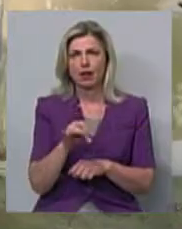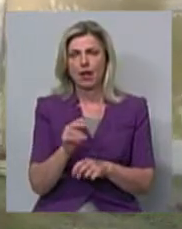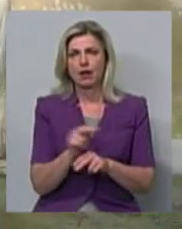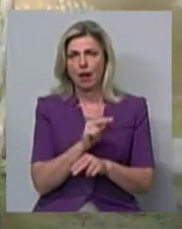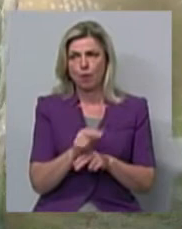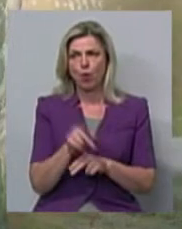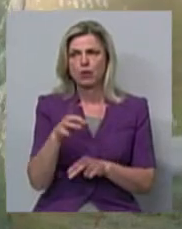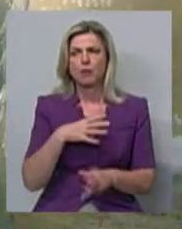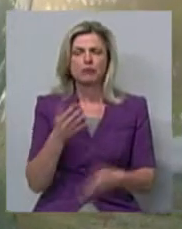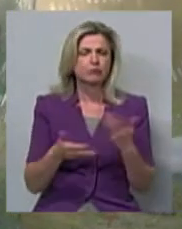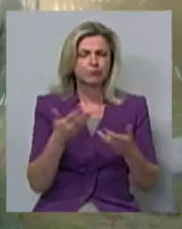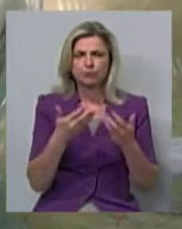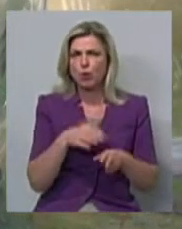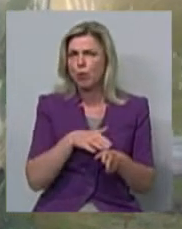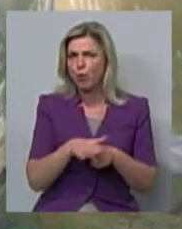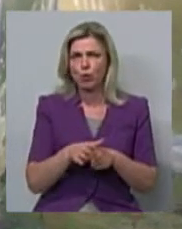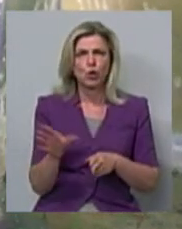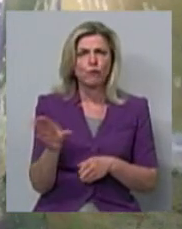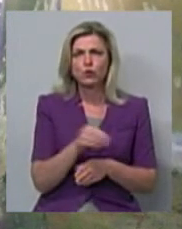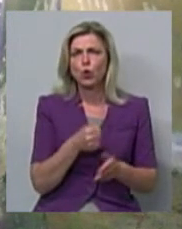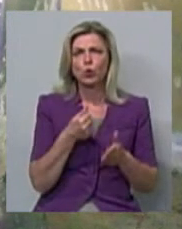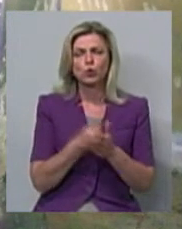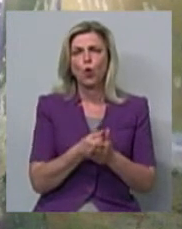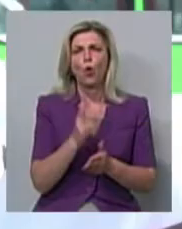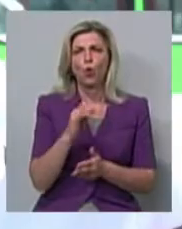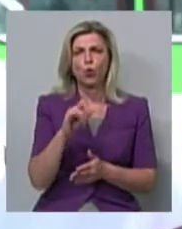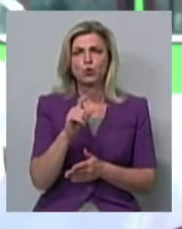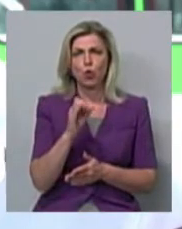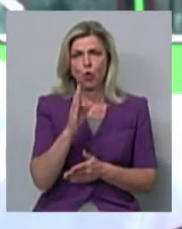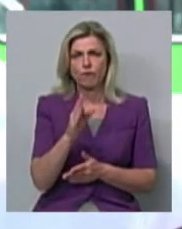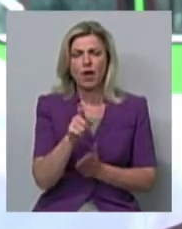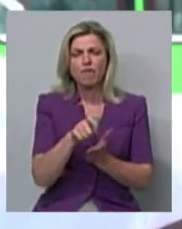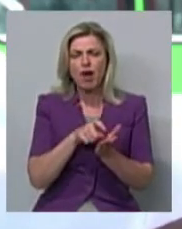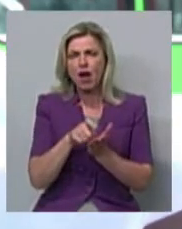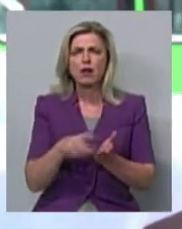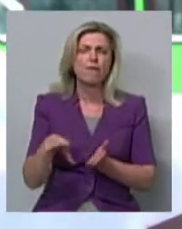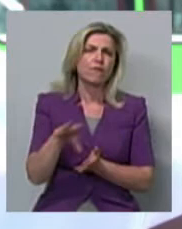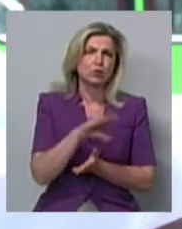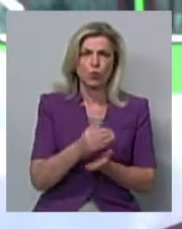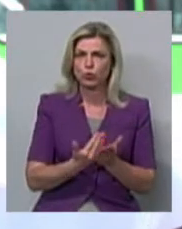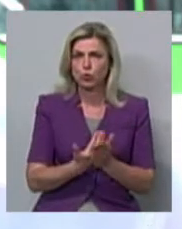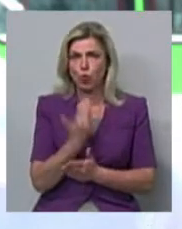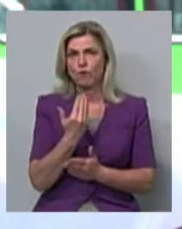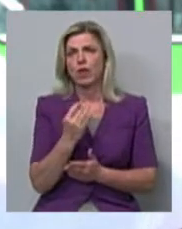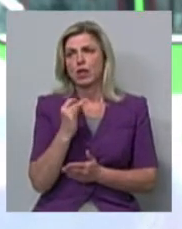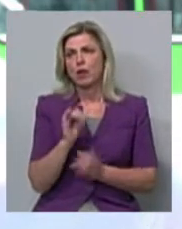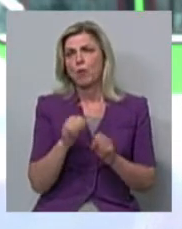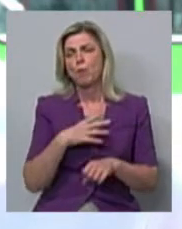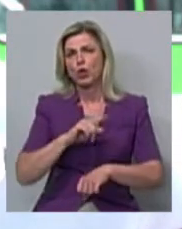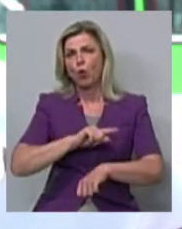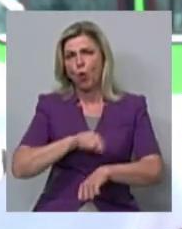повністю розібраний до кузова, було повністю все переварено. Різні спеціалісти десь, може, година-дві, тобто